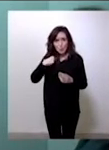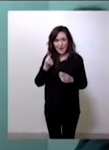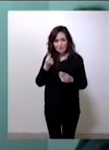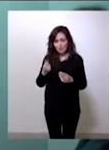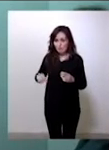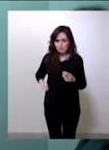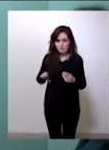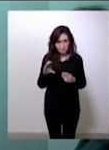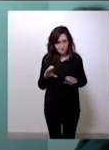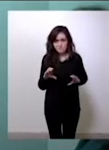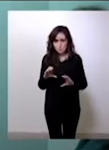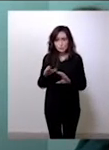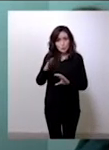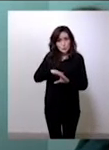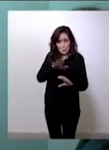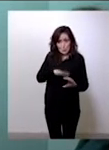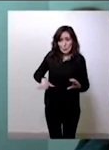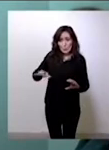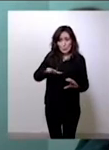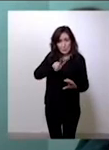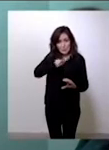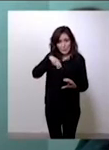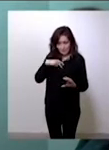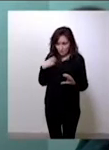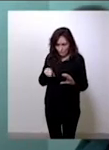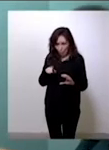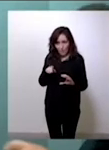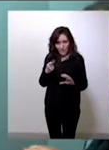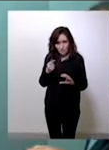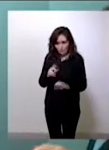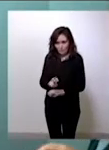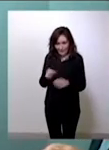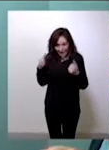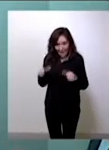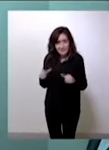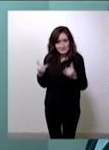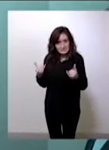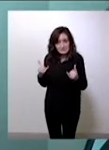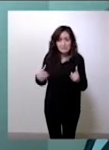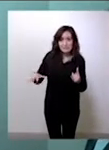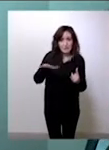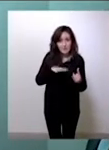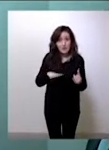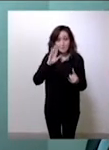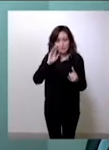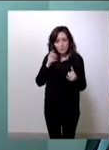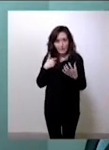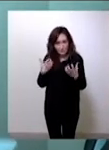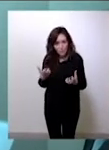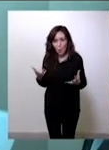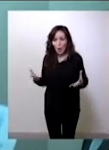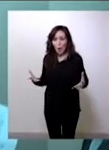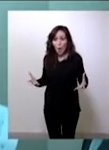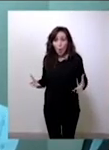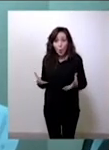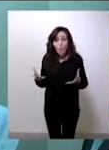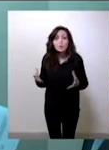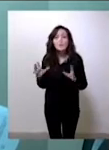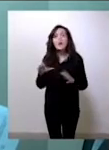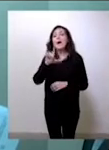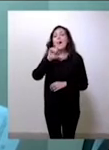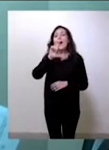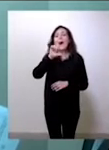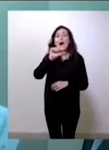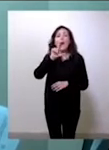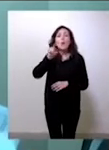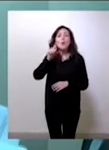investissons sur notre territoire reste sur notre territoire. D'où l'idée d'encourager, en allotissant